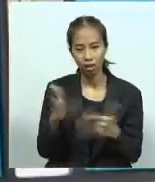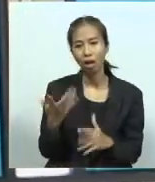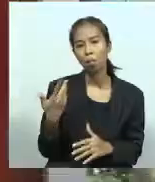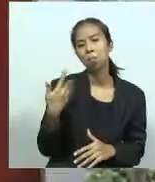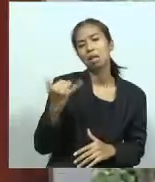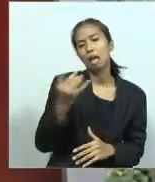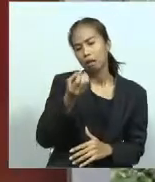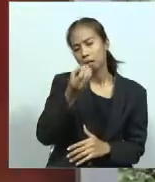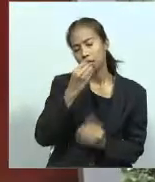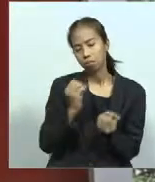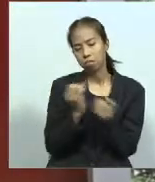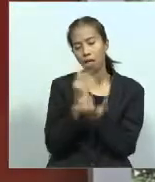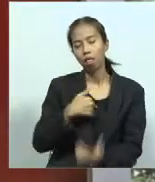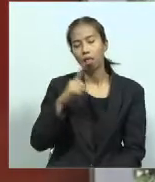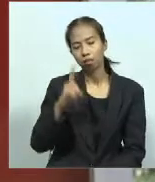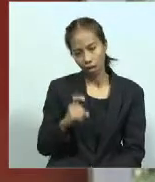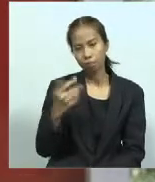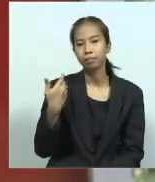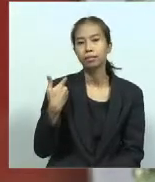ก็มีผู้เสียชีวิตด้วยค่ะ